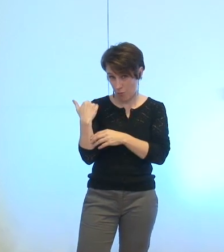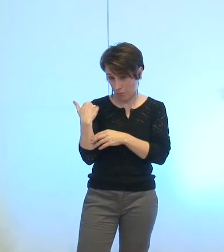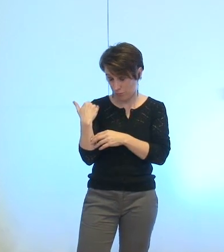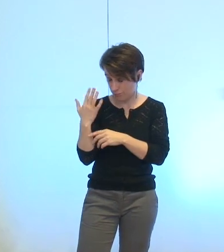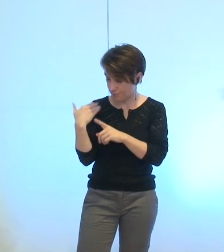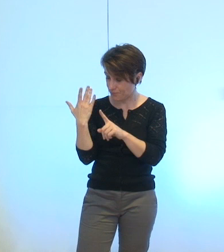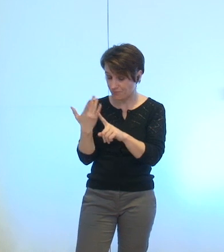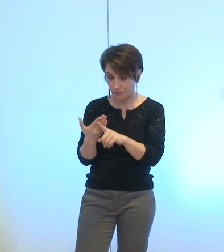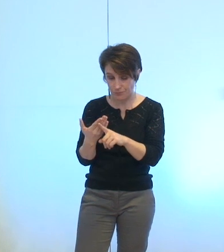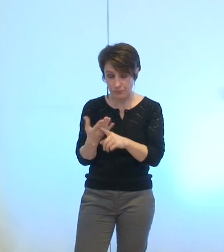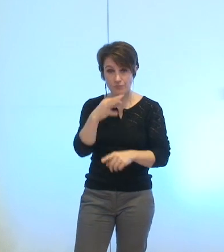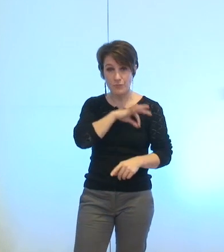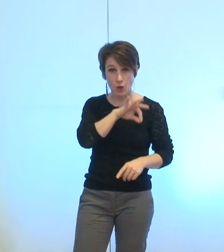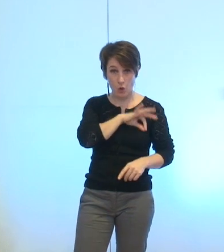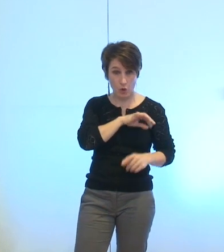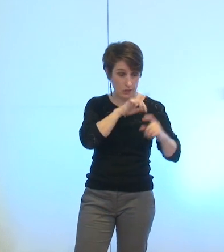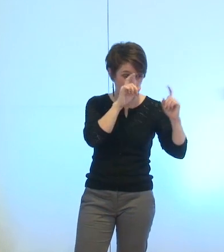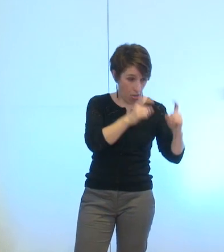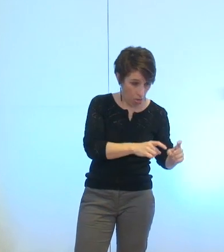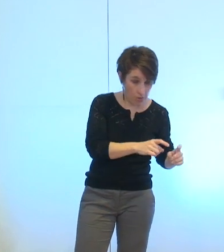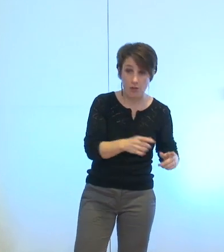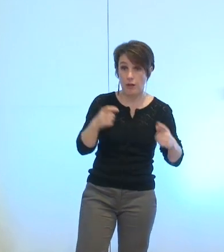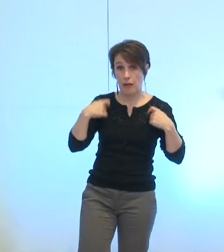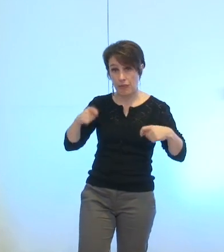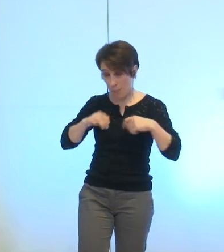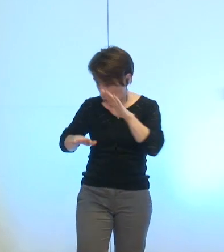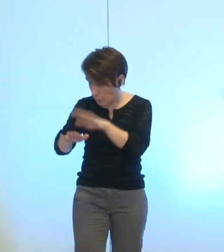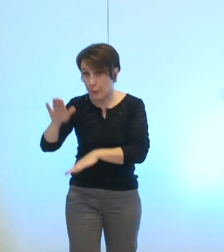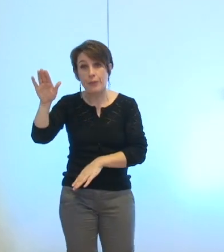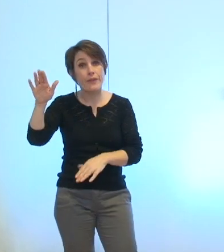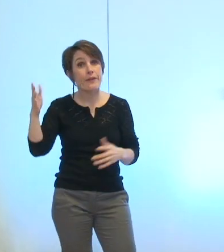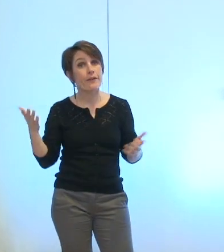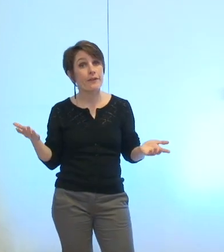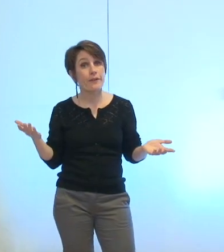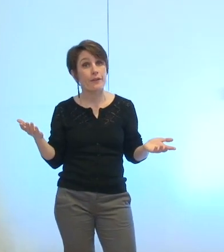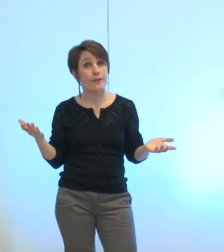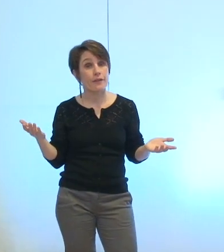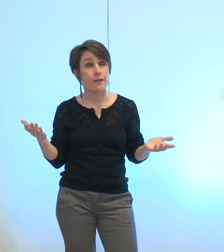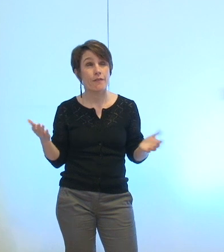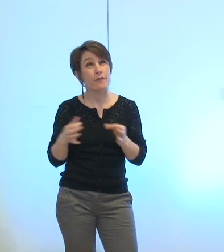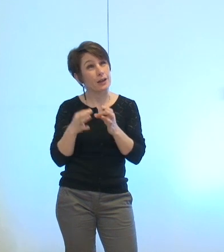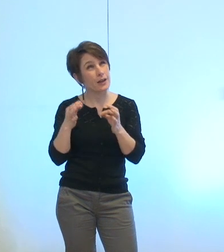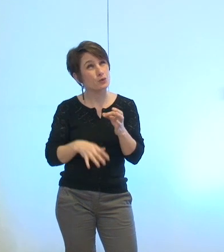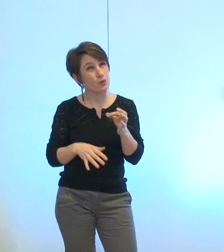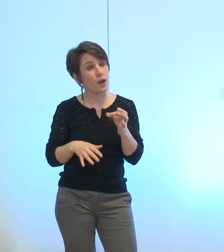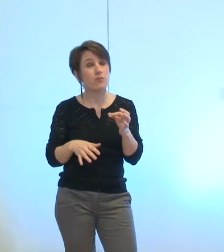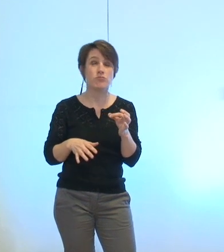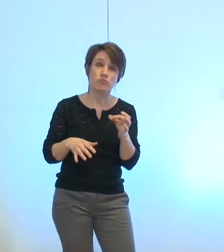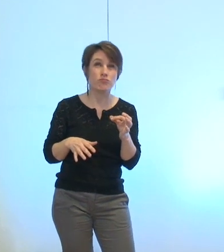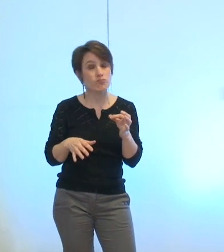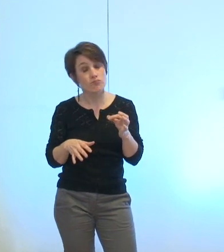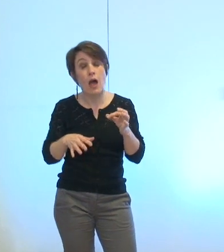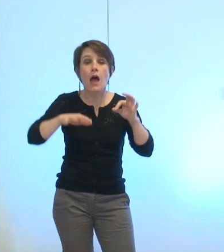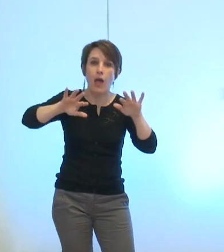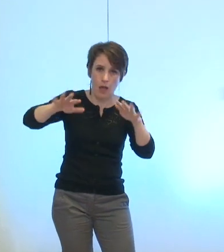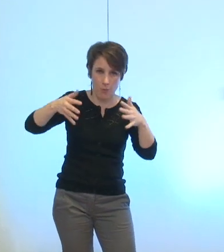recettes et les augmentations de dépenses on est environ un peu plus ou un peu